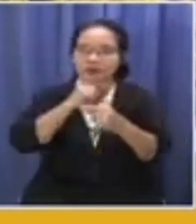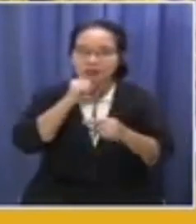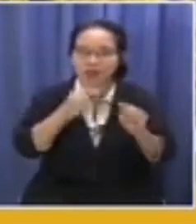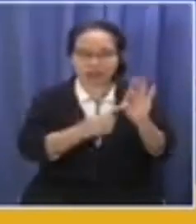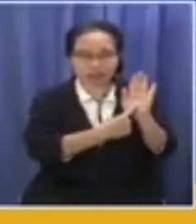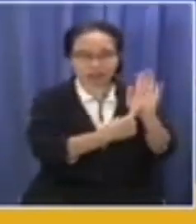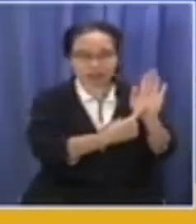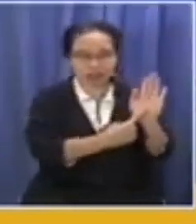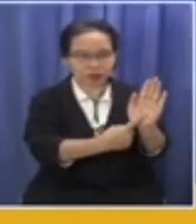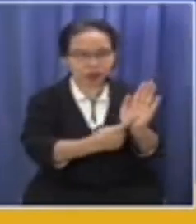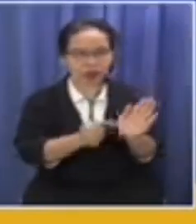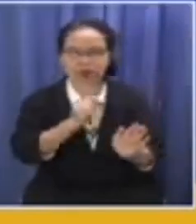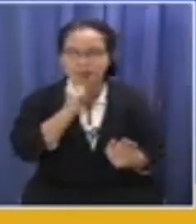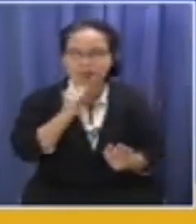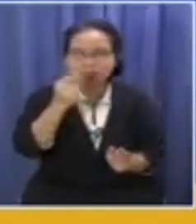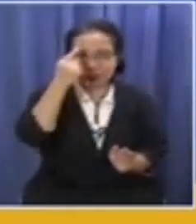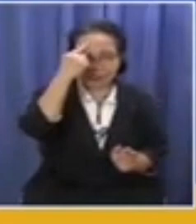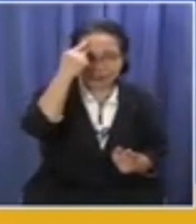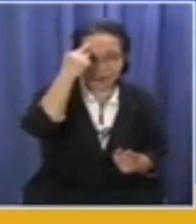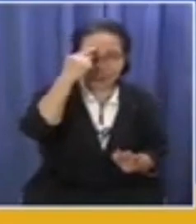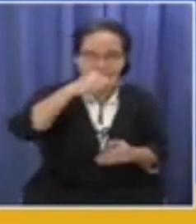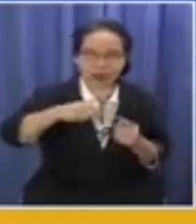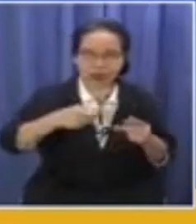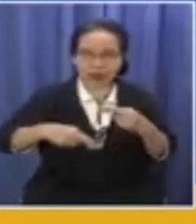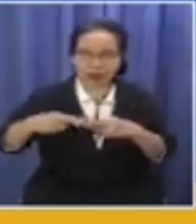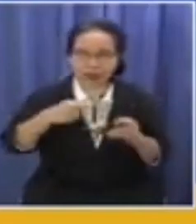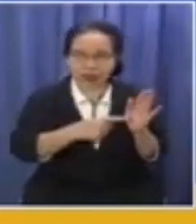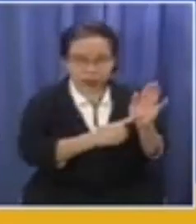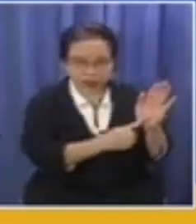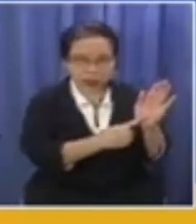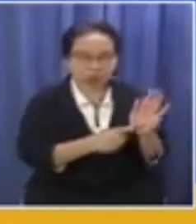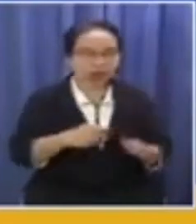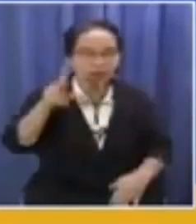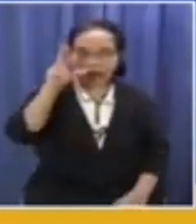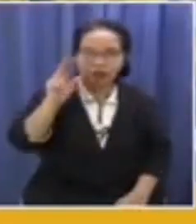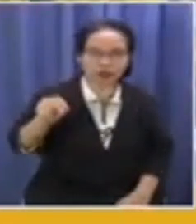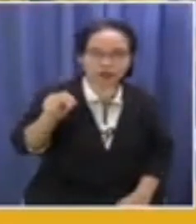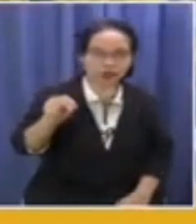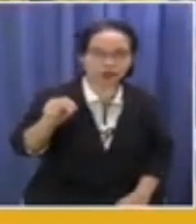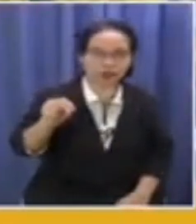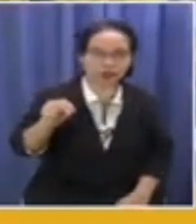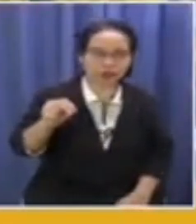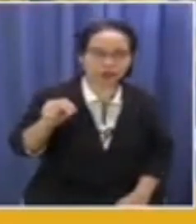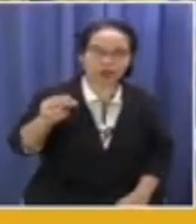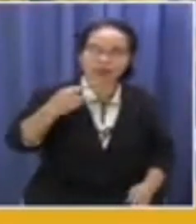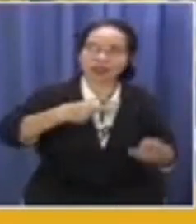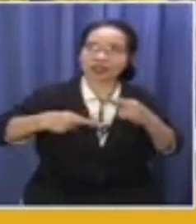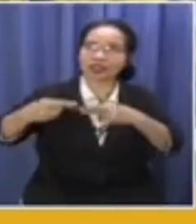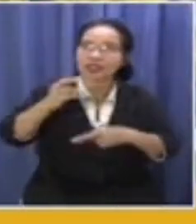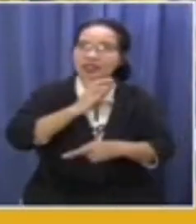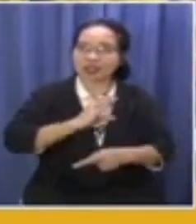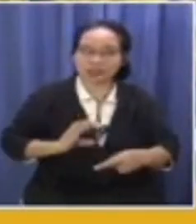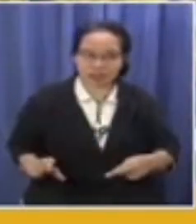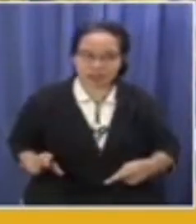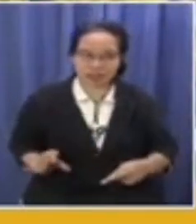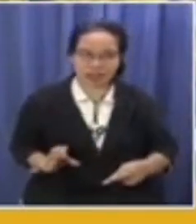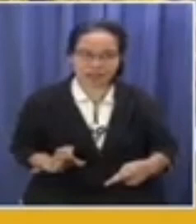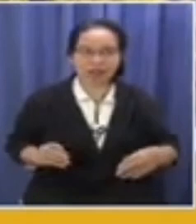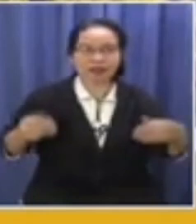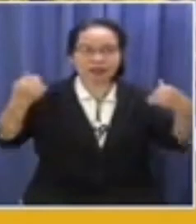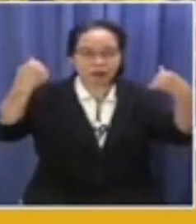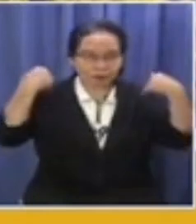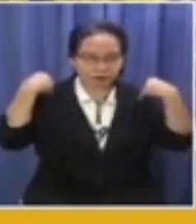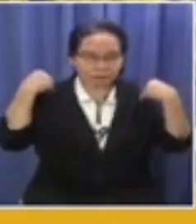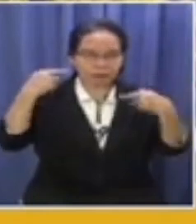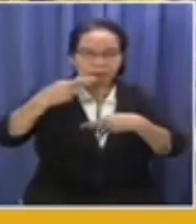magpapakita agad eh Akala nila pagbalik niya magpapakita siya Hindi po pagbalik niya Meron